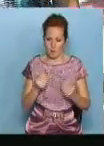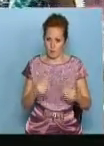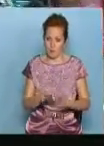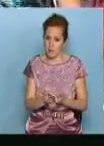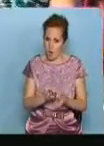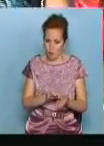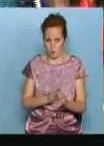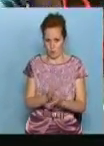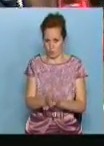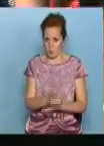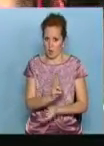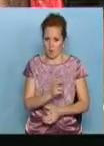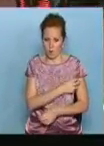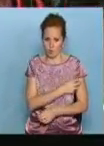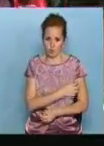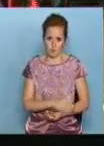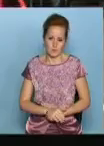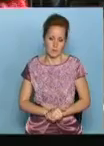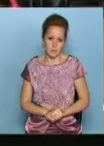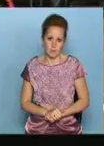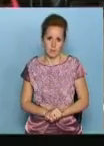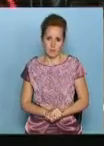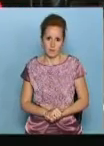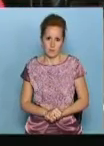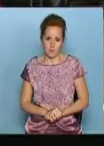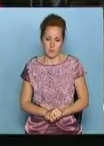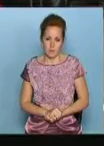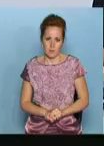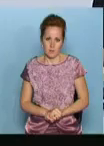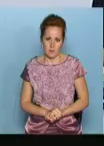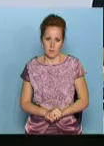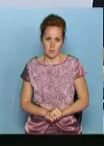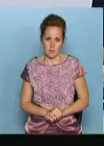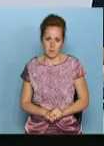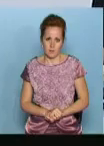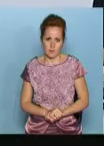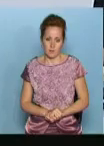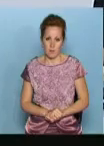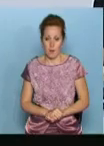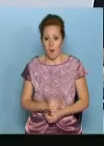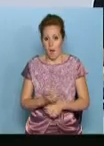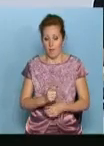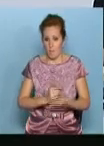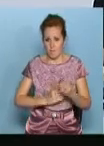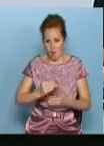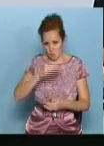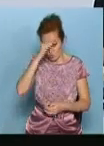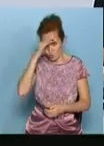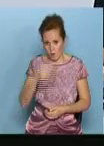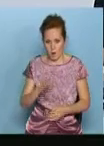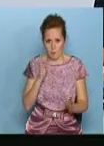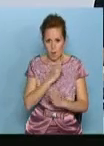к врачу. Елена Лебедева, Руслан Нуриахметов, телеканал «Моя Удмуртия». Аномально жаркая погода открыла